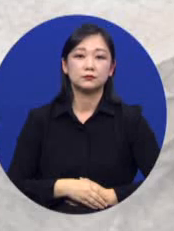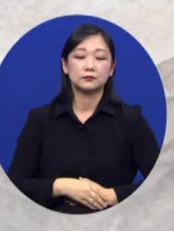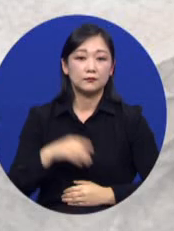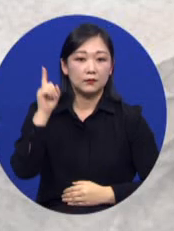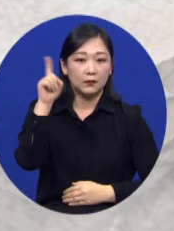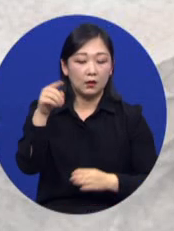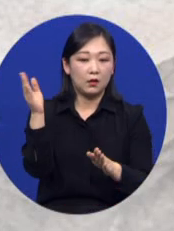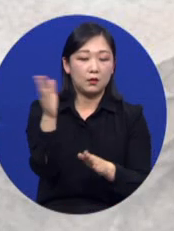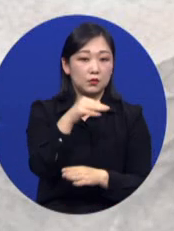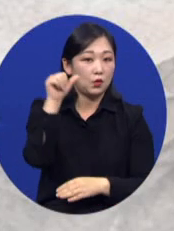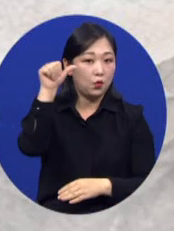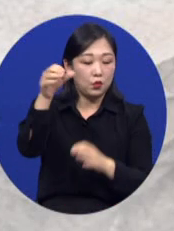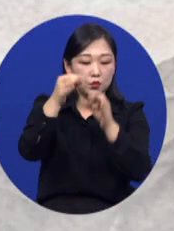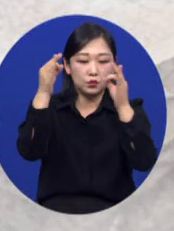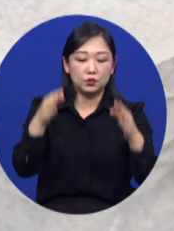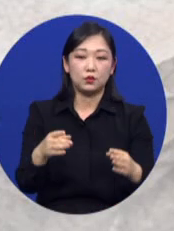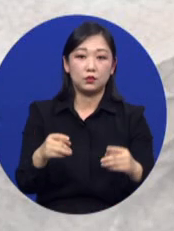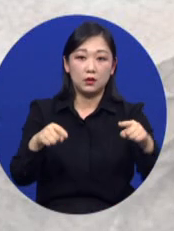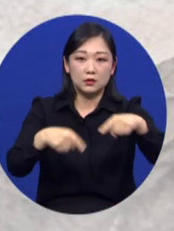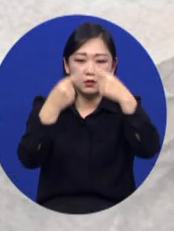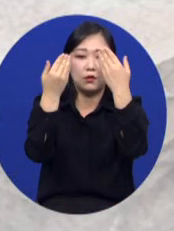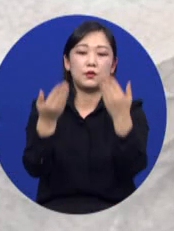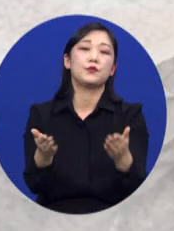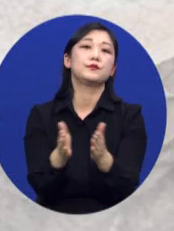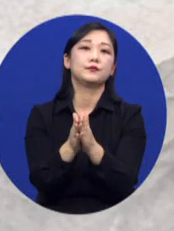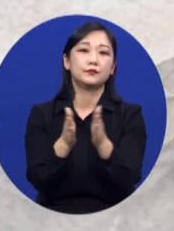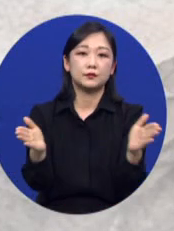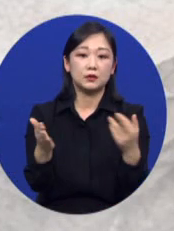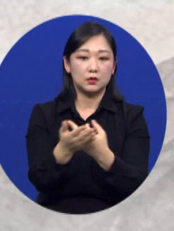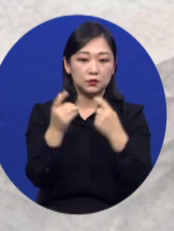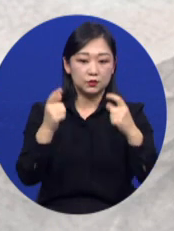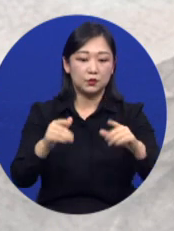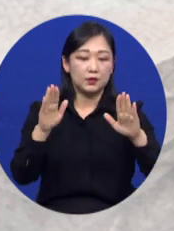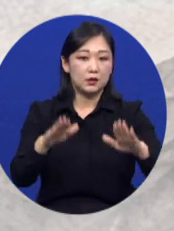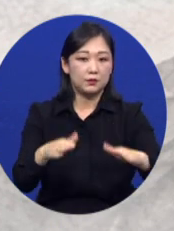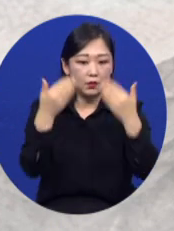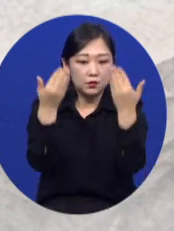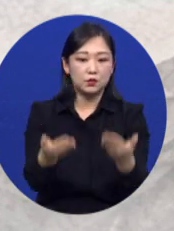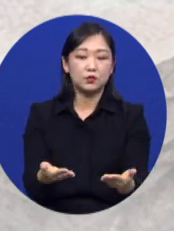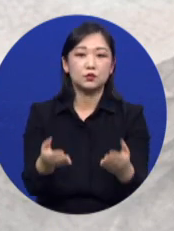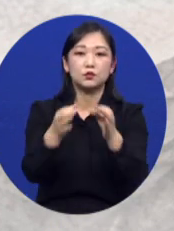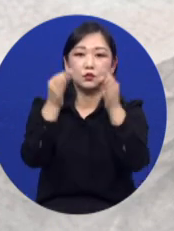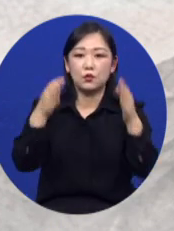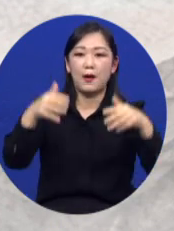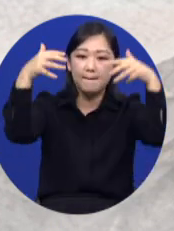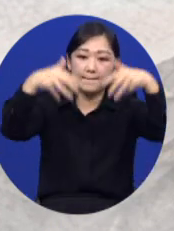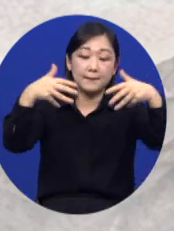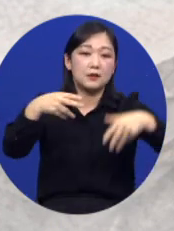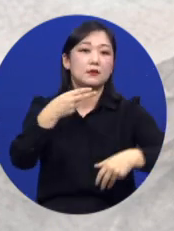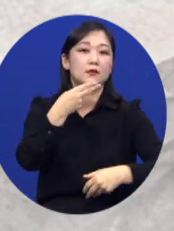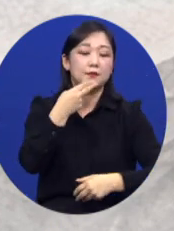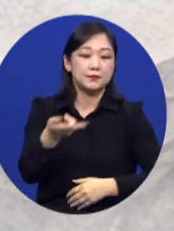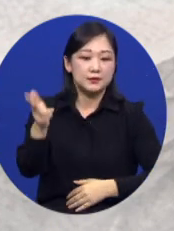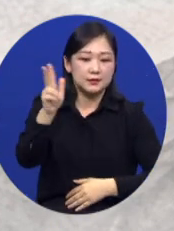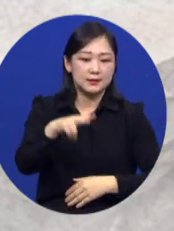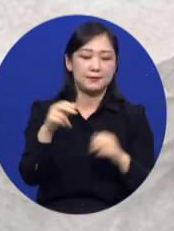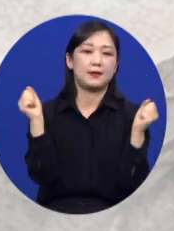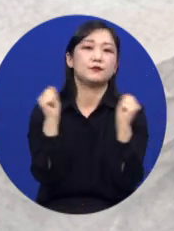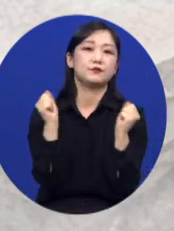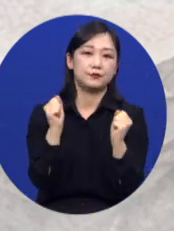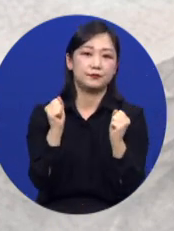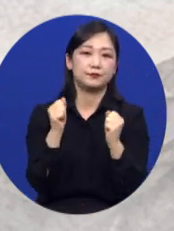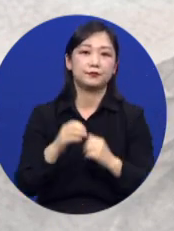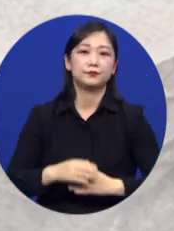내일부터 닷새동안 설 연휴가 시작됩니다 제주도는 이번 연휴기간 동안 비 소식은 없겠고 요 대체로 쌀쌀하게